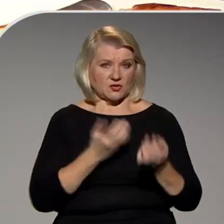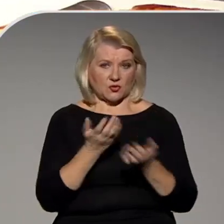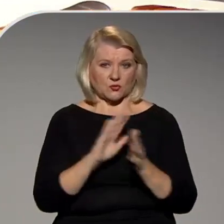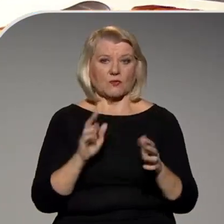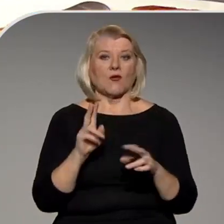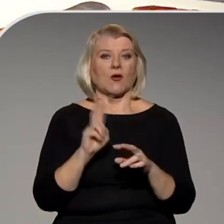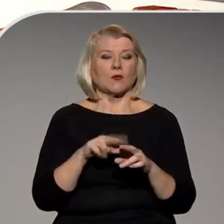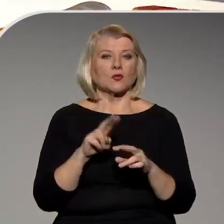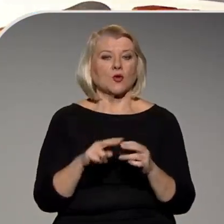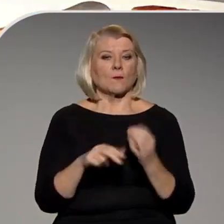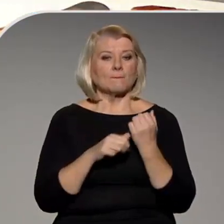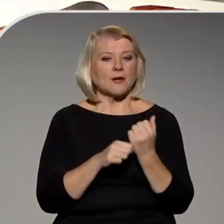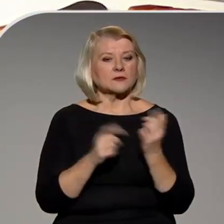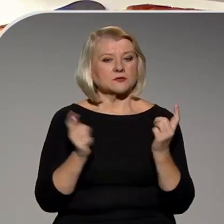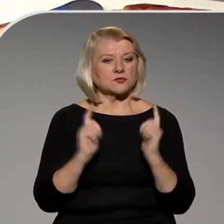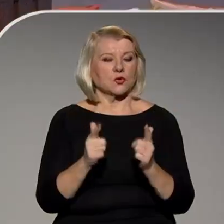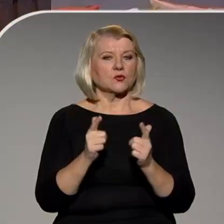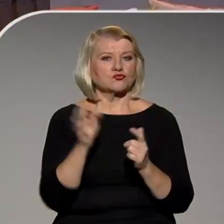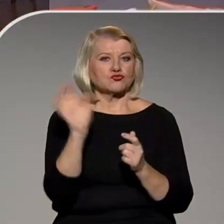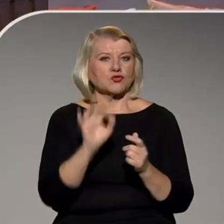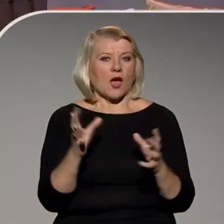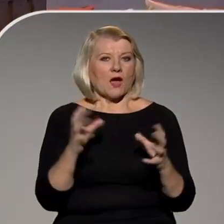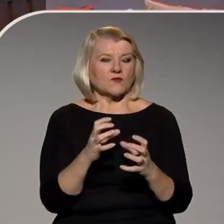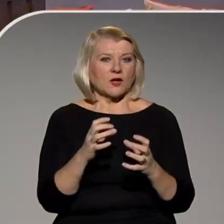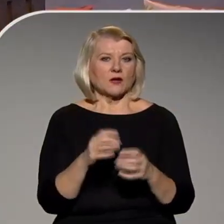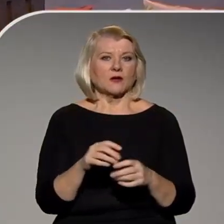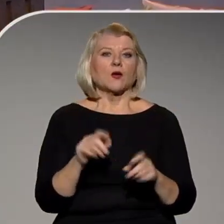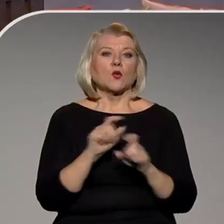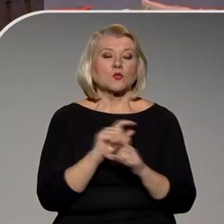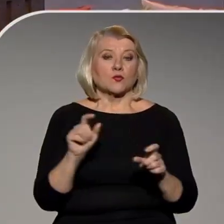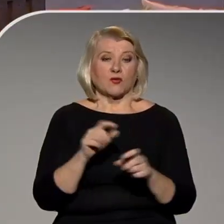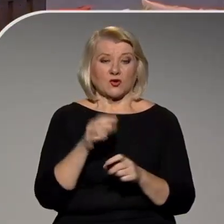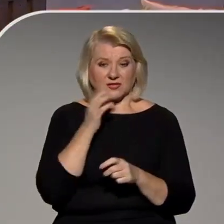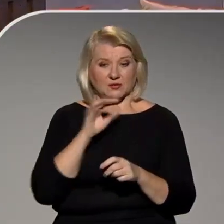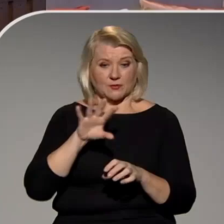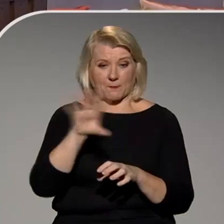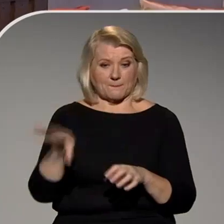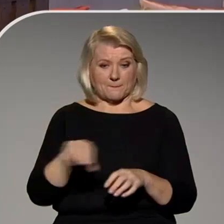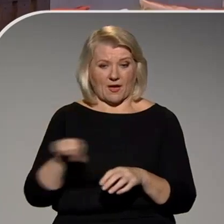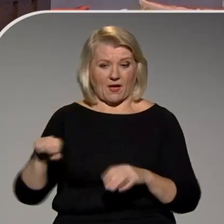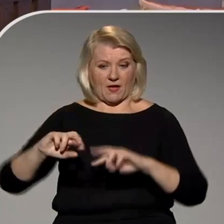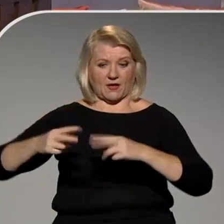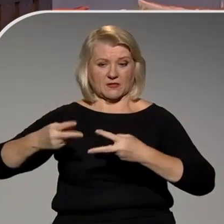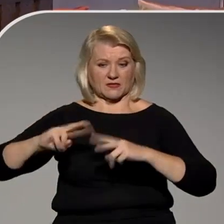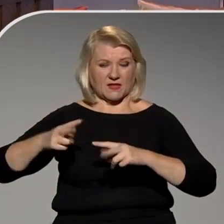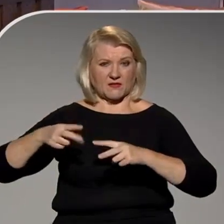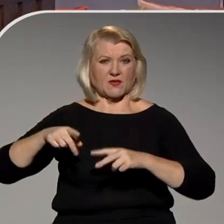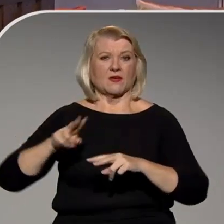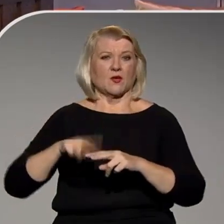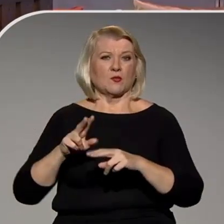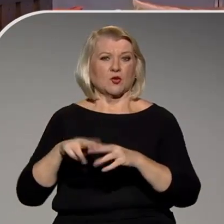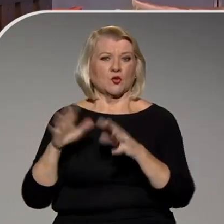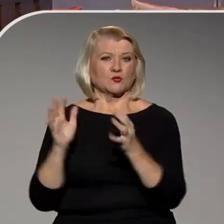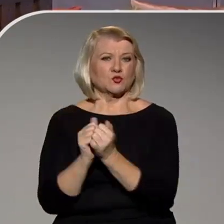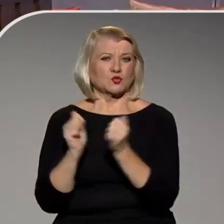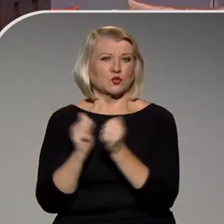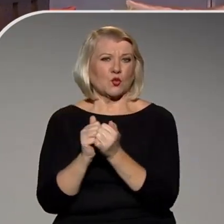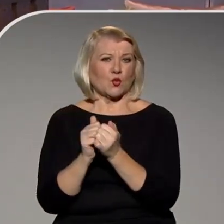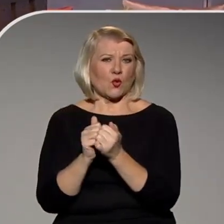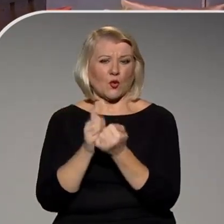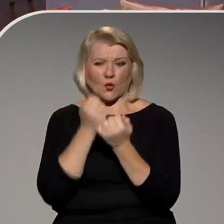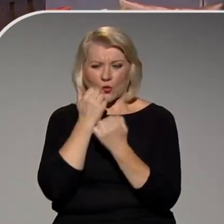krásně šťavnaté, když ho jenom opekáme na pánvi, tak zpravidla se stává to, že je příliš vysušené